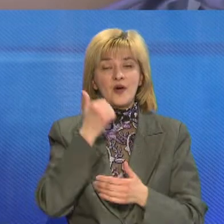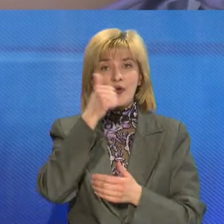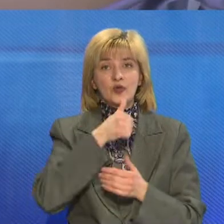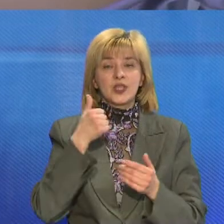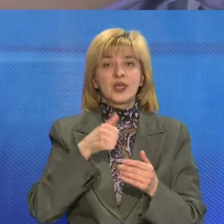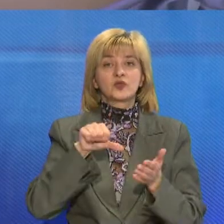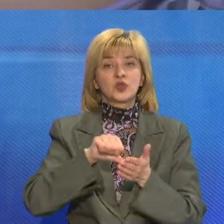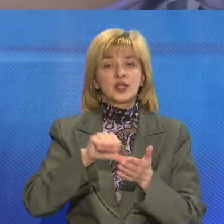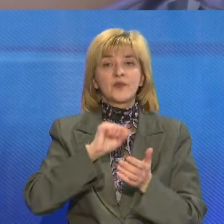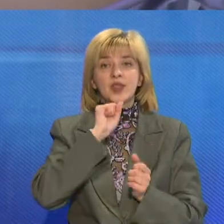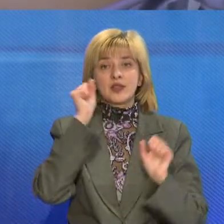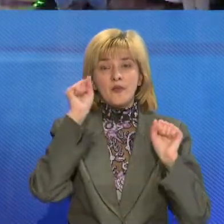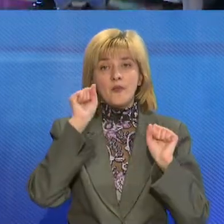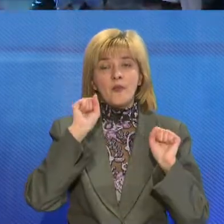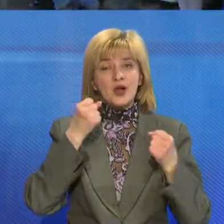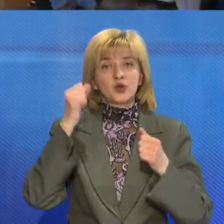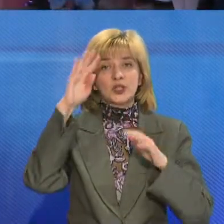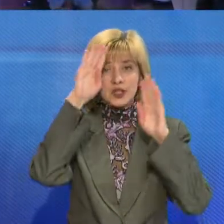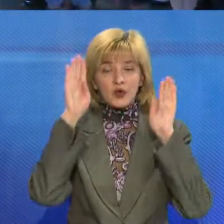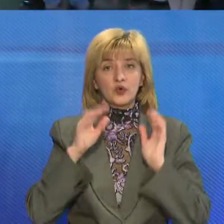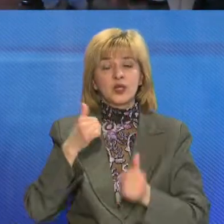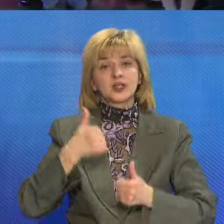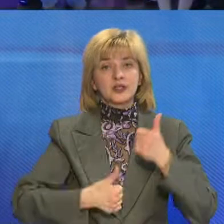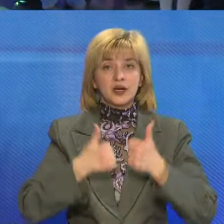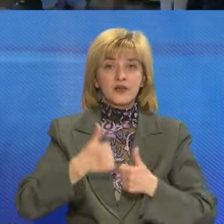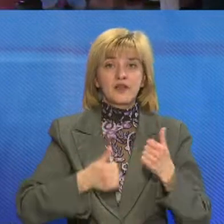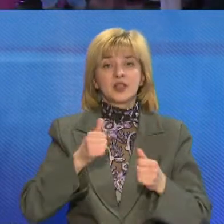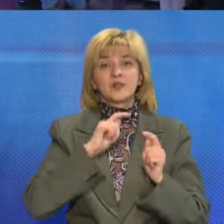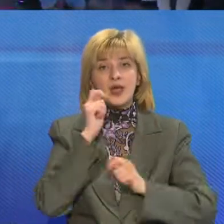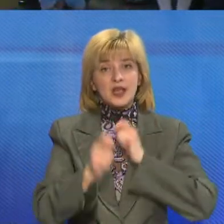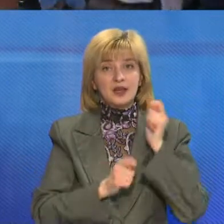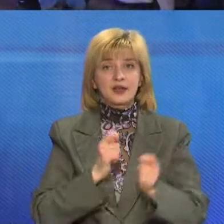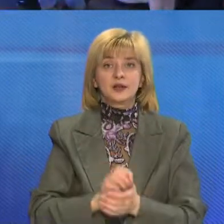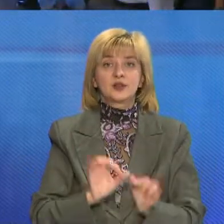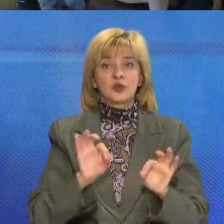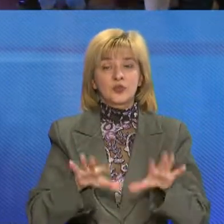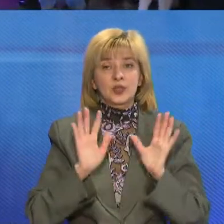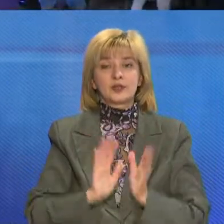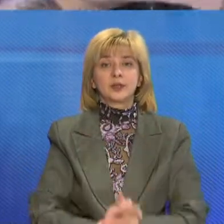Снягурки, зимовые забавы, споборництва и конкурсы с подарунками и сюрпризами.